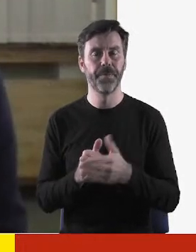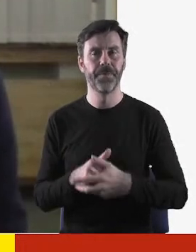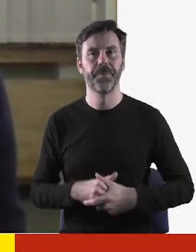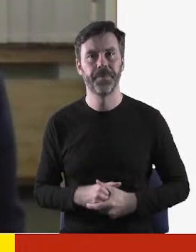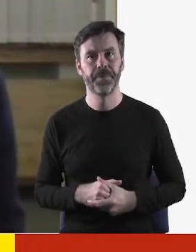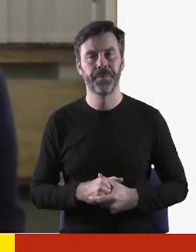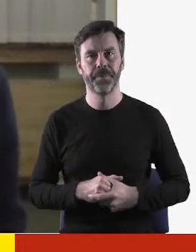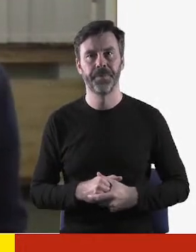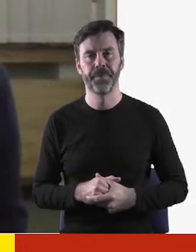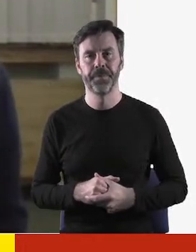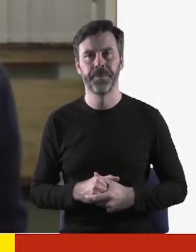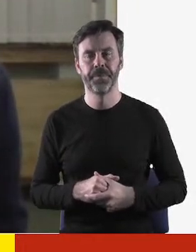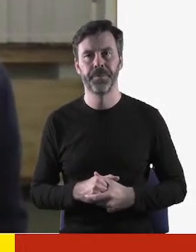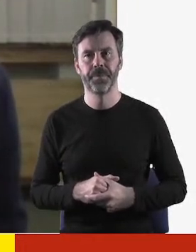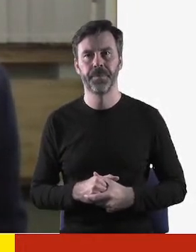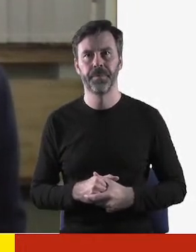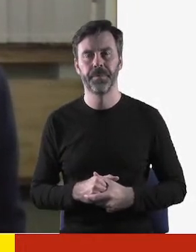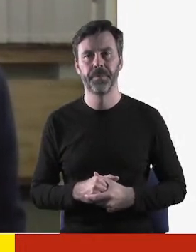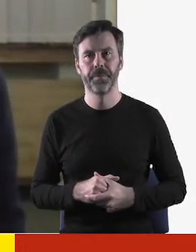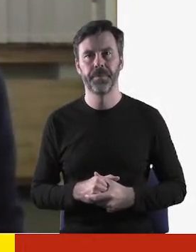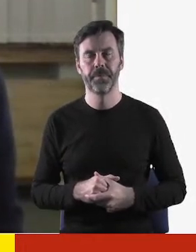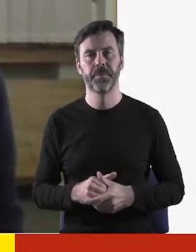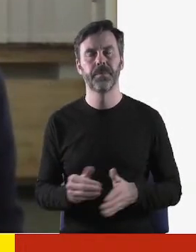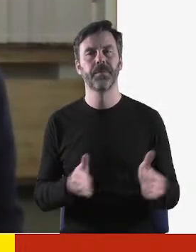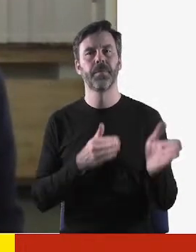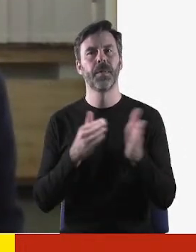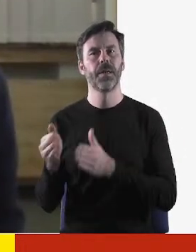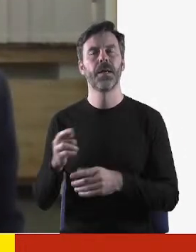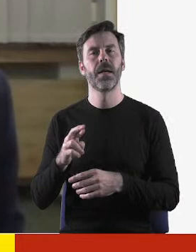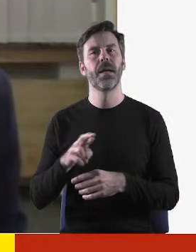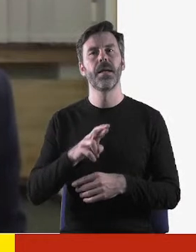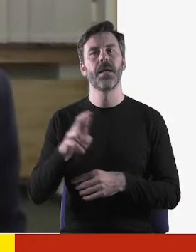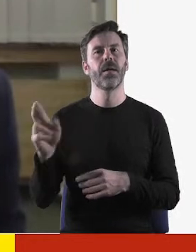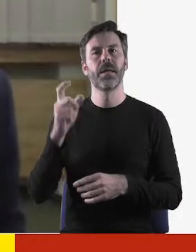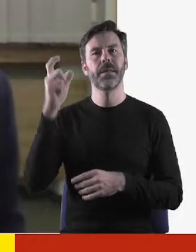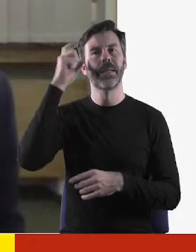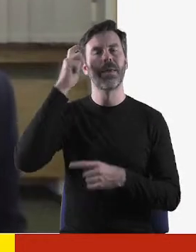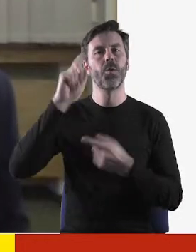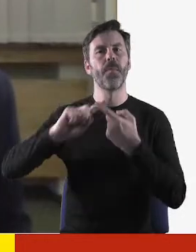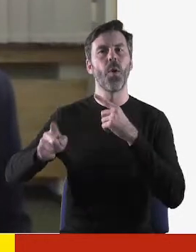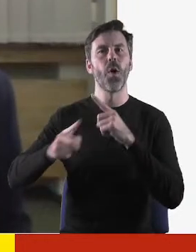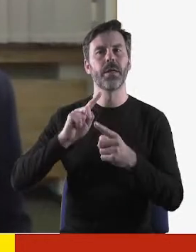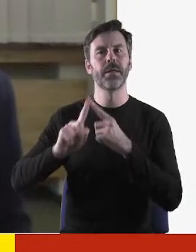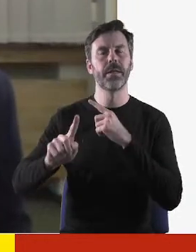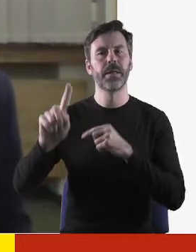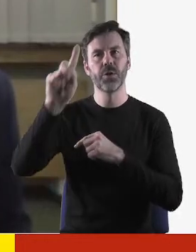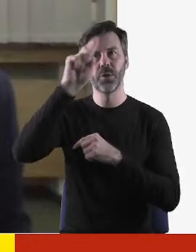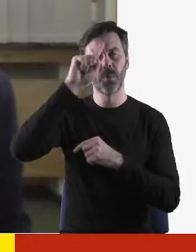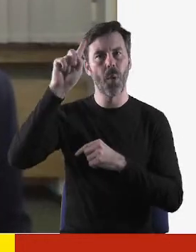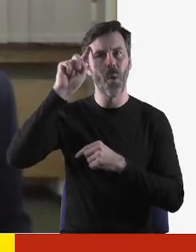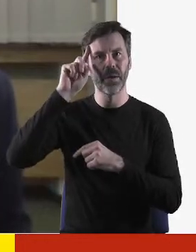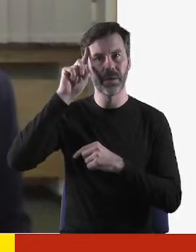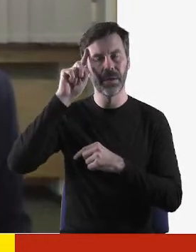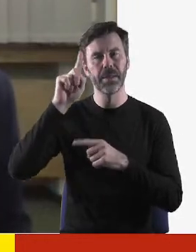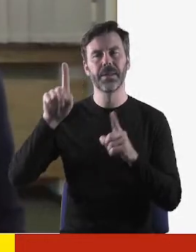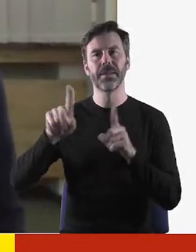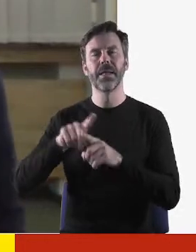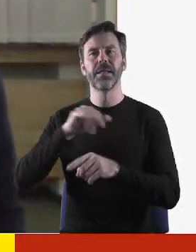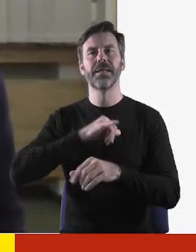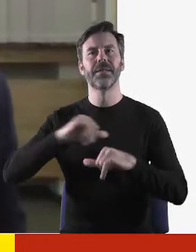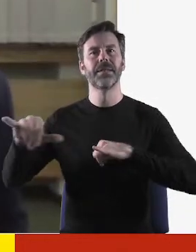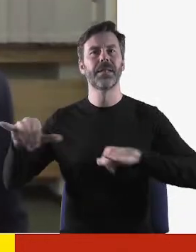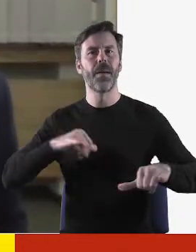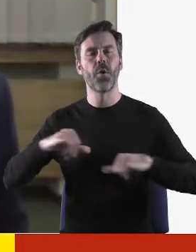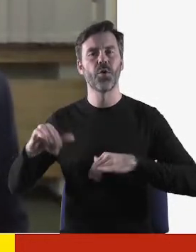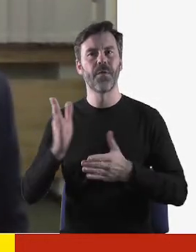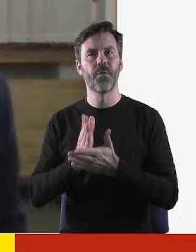o oddziaływanie Regionalnego Centrum Polityki Społecznej w tym zakresie, a dokładniej samorządu województwa,